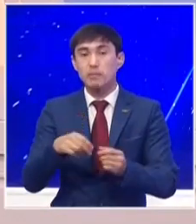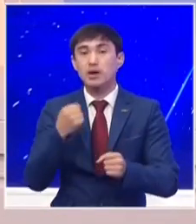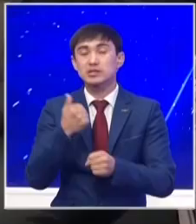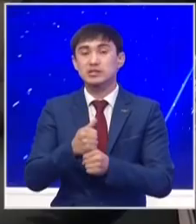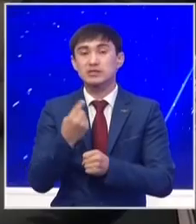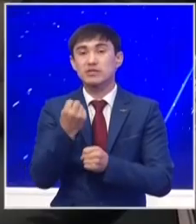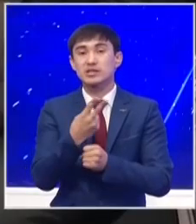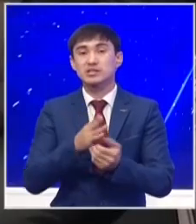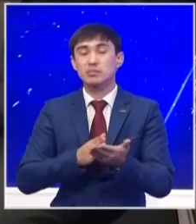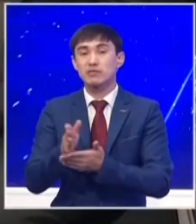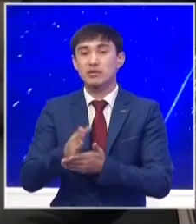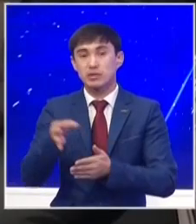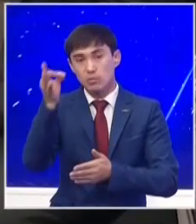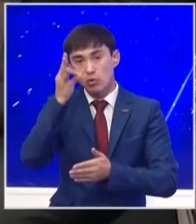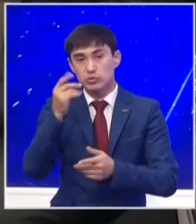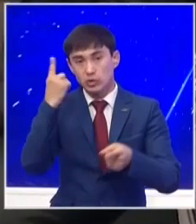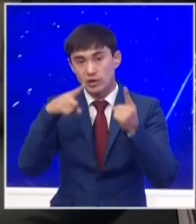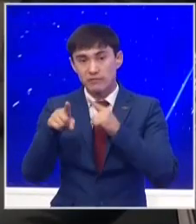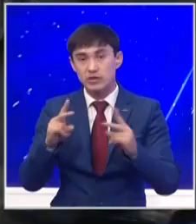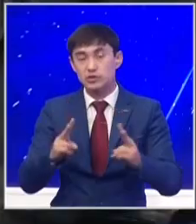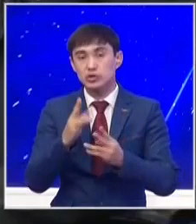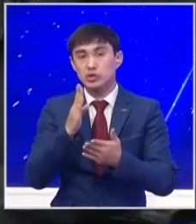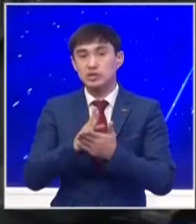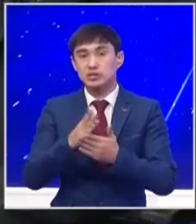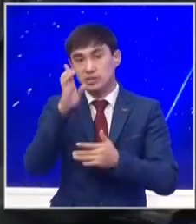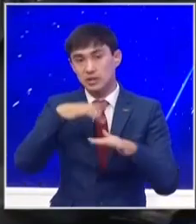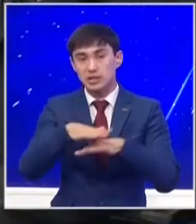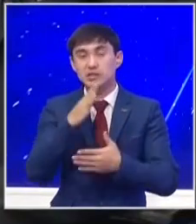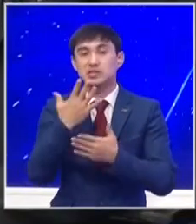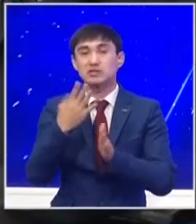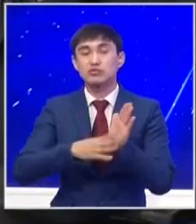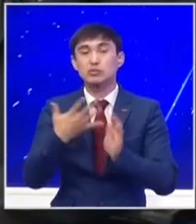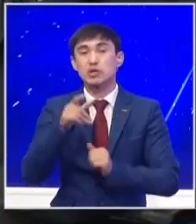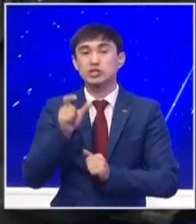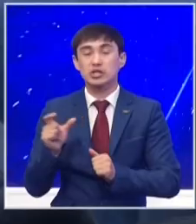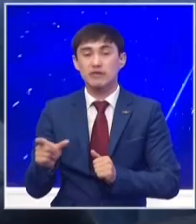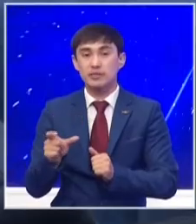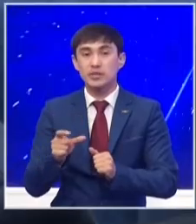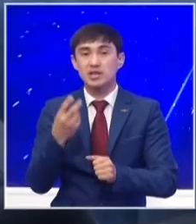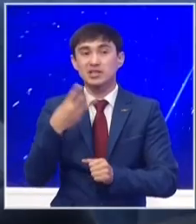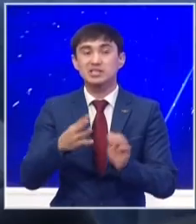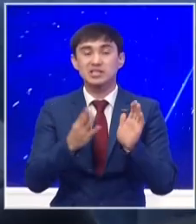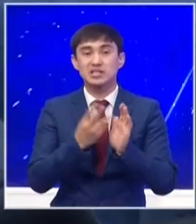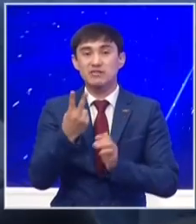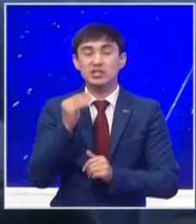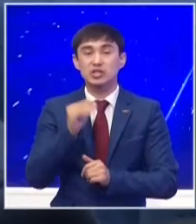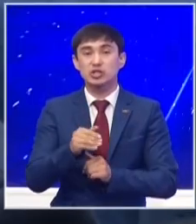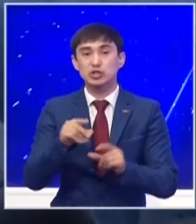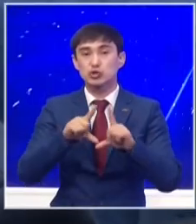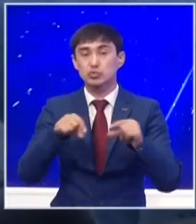12 направлениям. Напомним, в креативных индустриях страны занято 95 тысяч человек, а также 32 тысячи